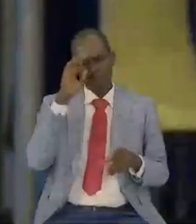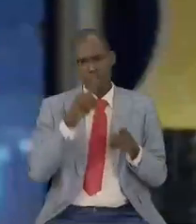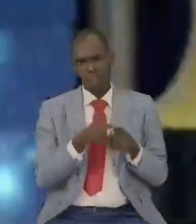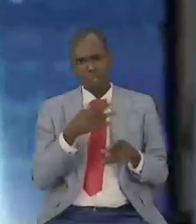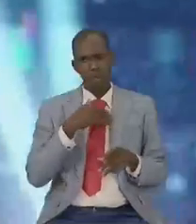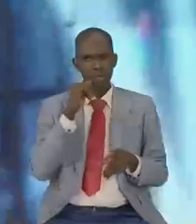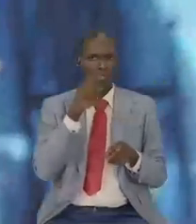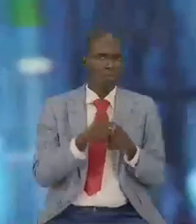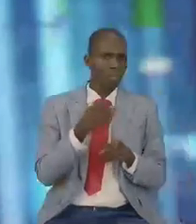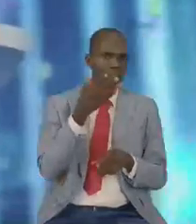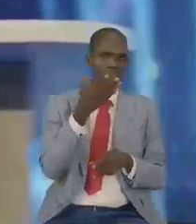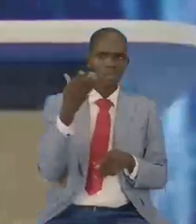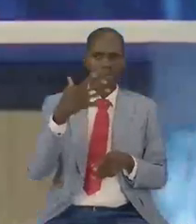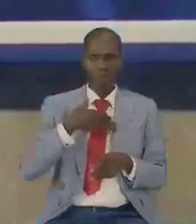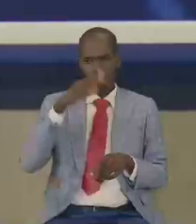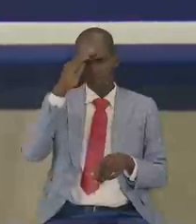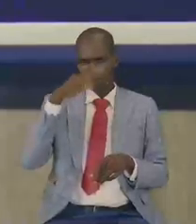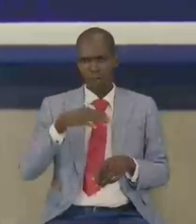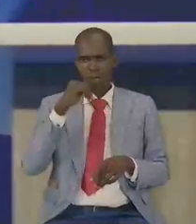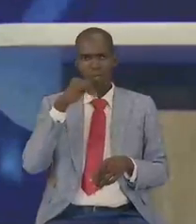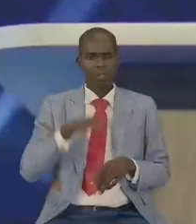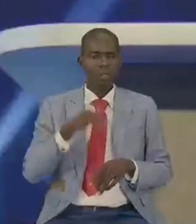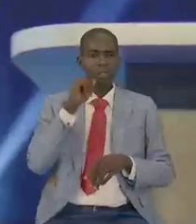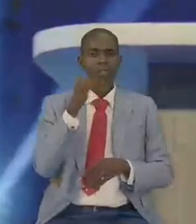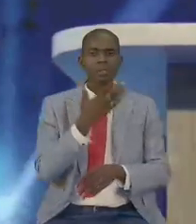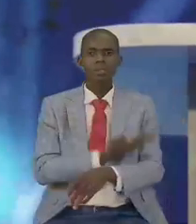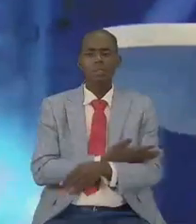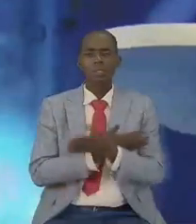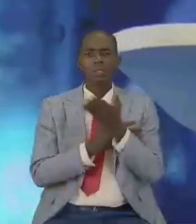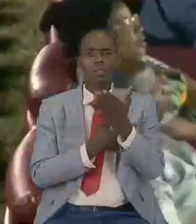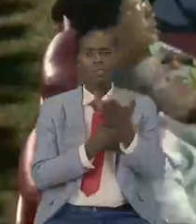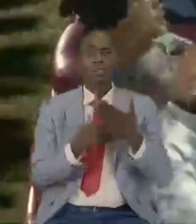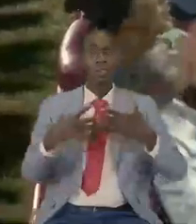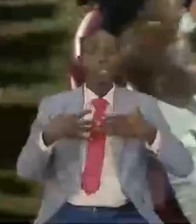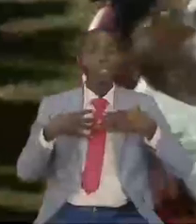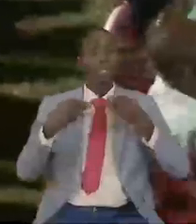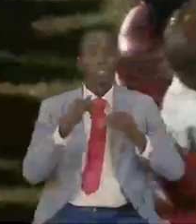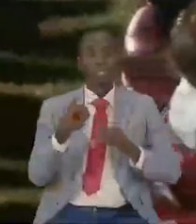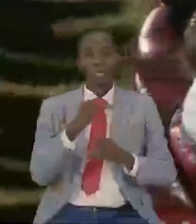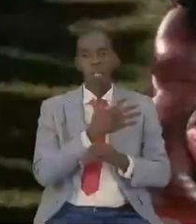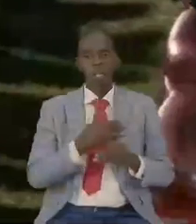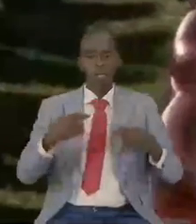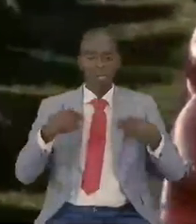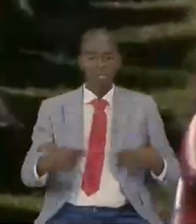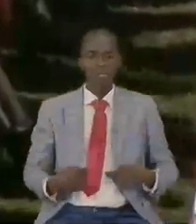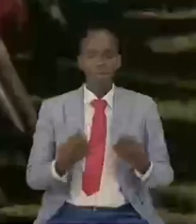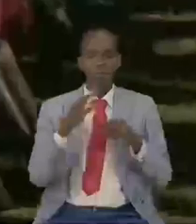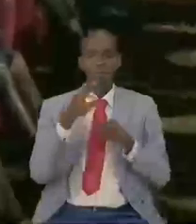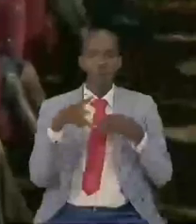là-bas, mon garçon, ma fille là-bas, la guérison et la santé viennent pour